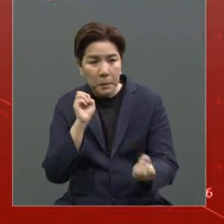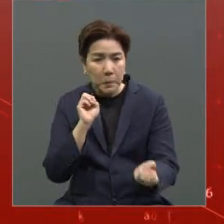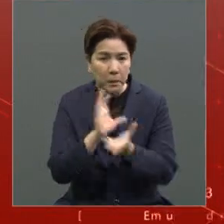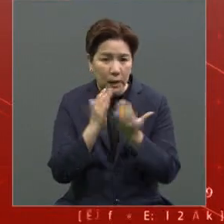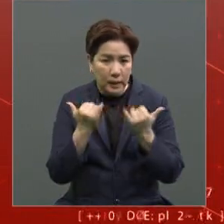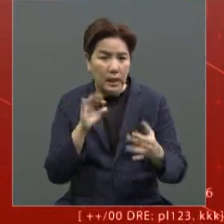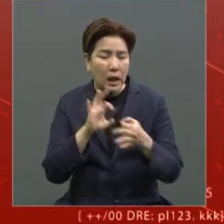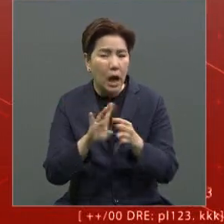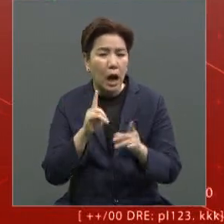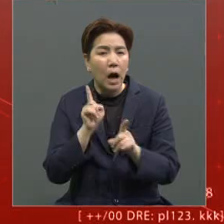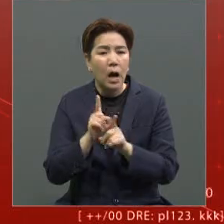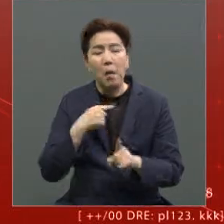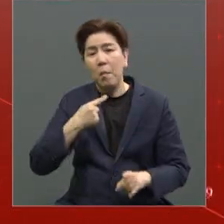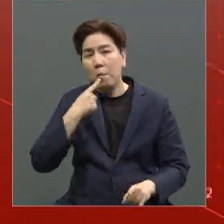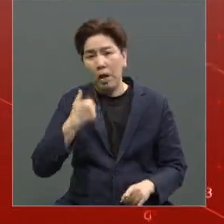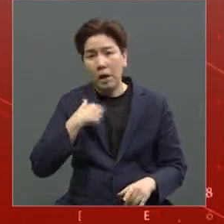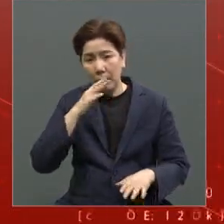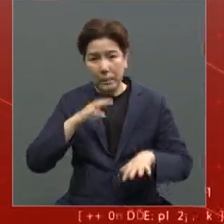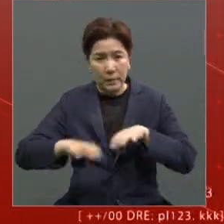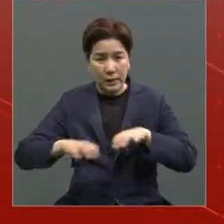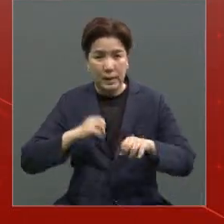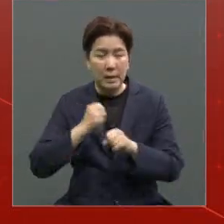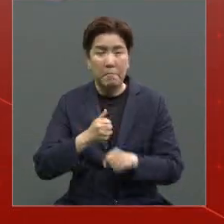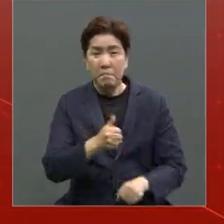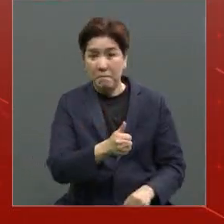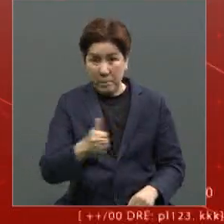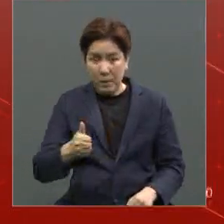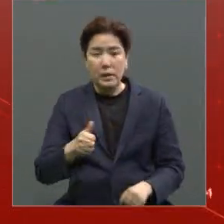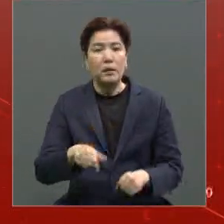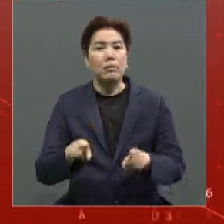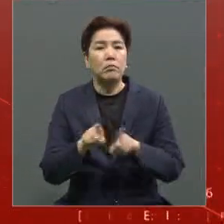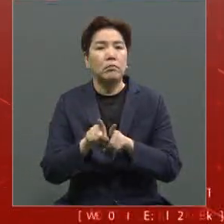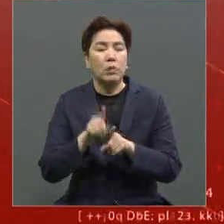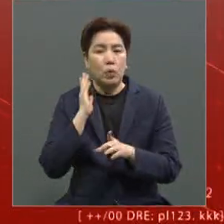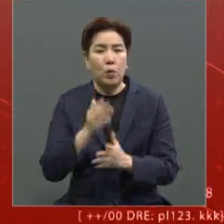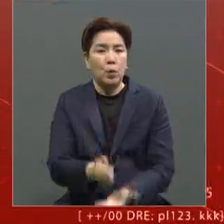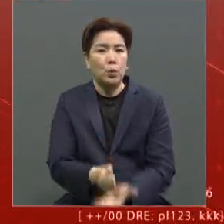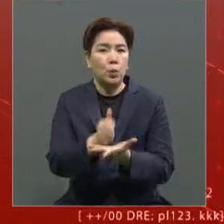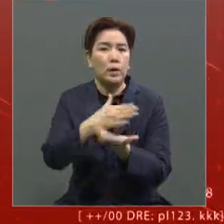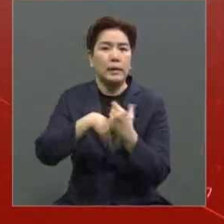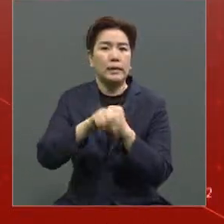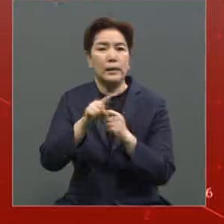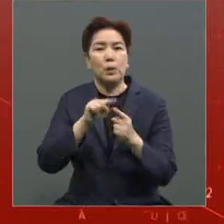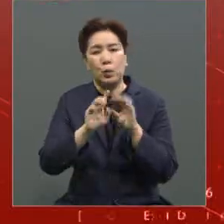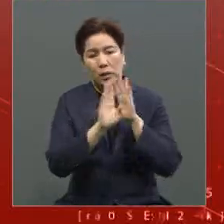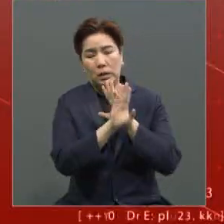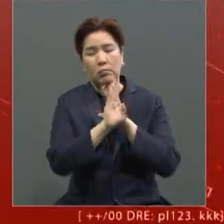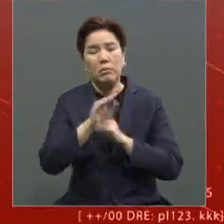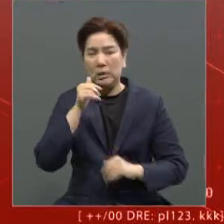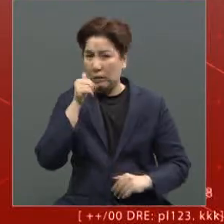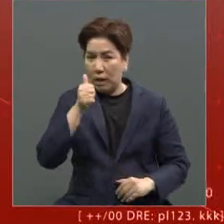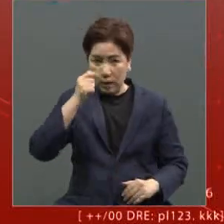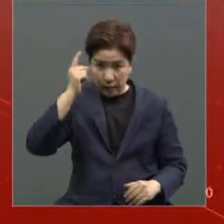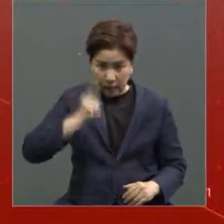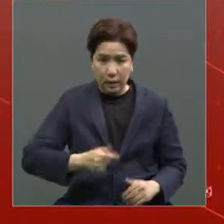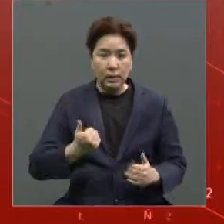ดยมั่นใจว่าหากสามารถจัดการได้อย่างสมดุลโครงการนี้เนี่ยจะสามารถกระตุ้นเศรษฐกิจของภาคอีสานได้อย่างดีมากๆเลย